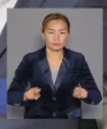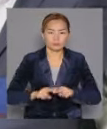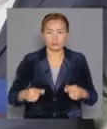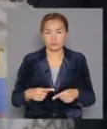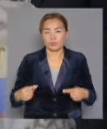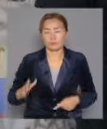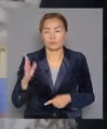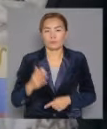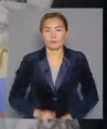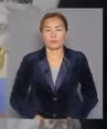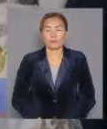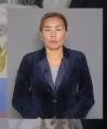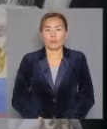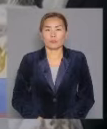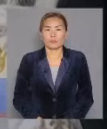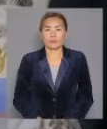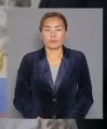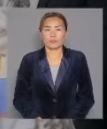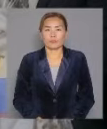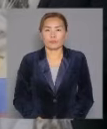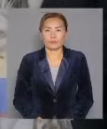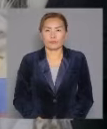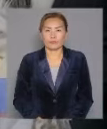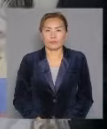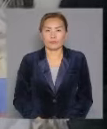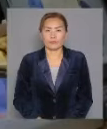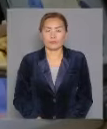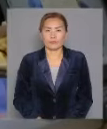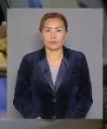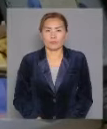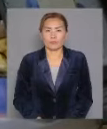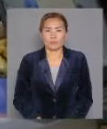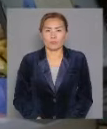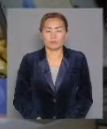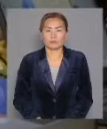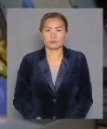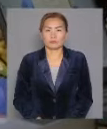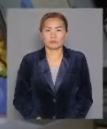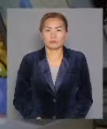хабарлар да бар. Серік Жексенбайұлы, Талғат Қуанышев, жаңалық қызметі.